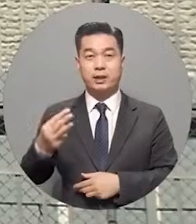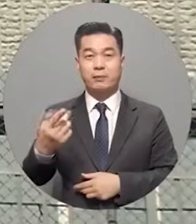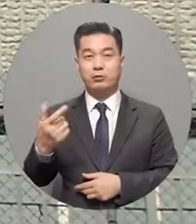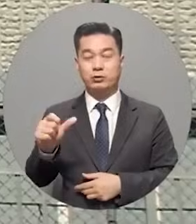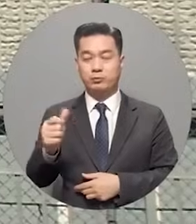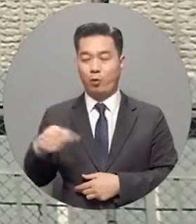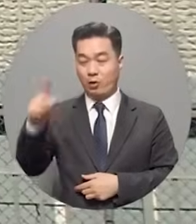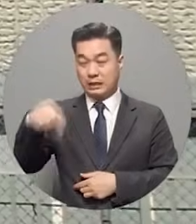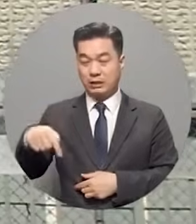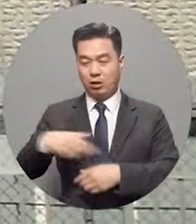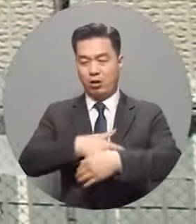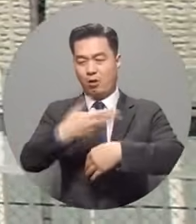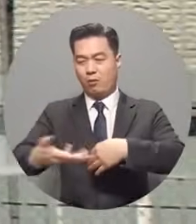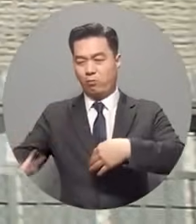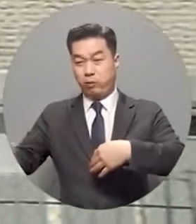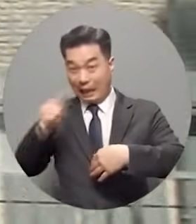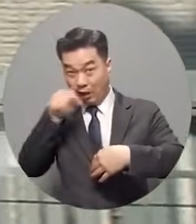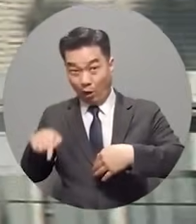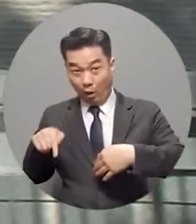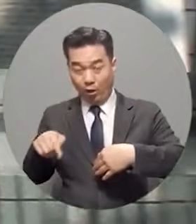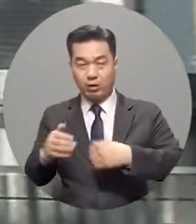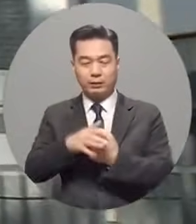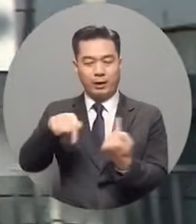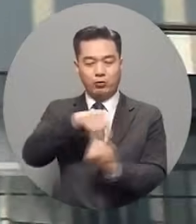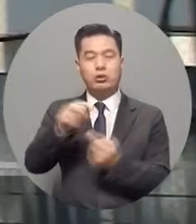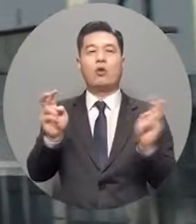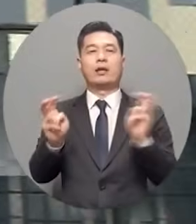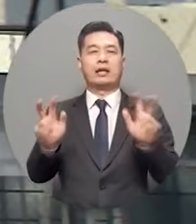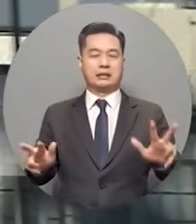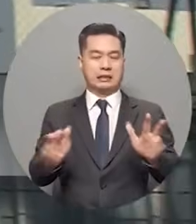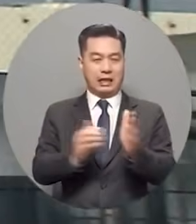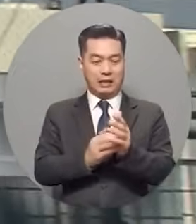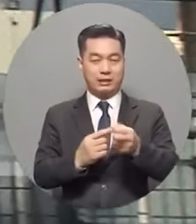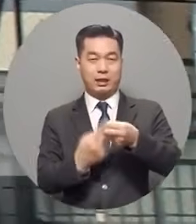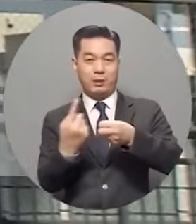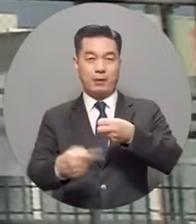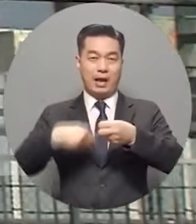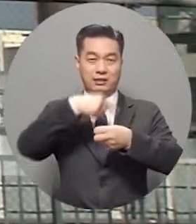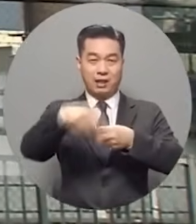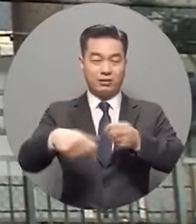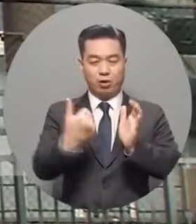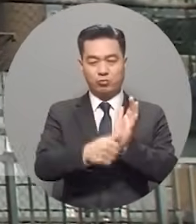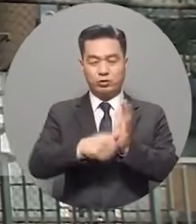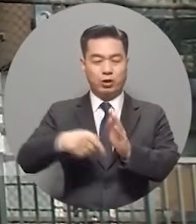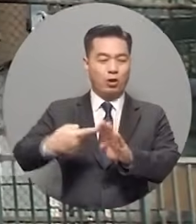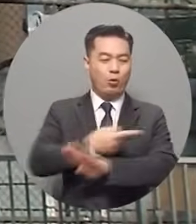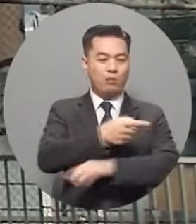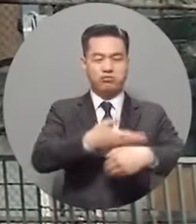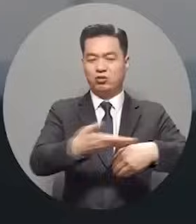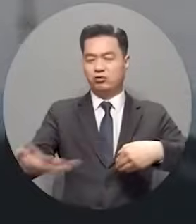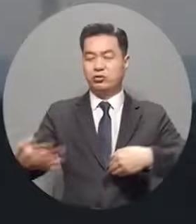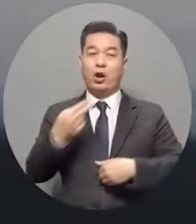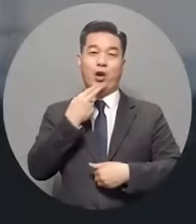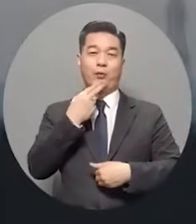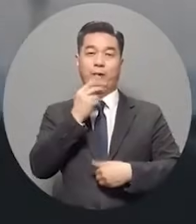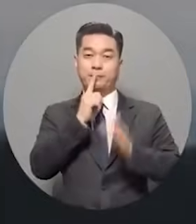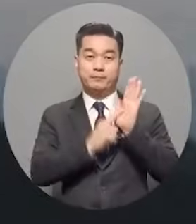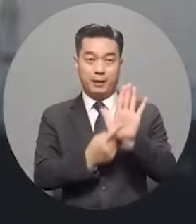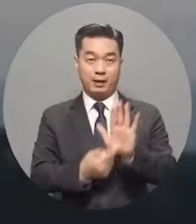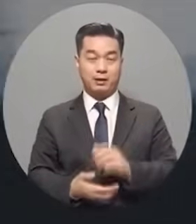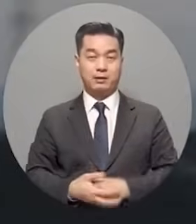흘러넘쳤지만 운영사인 호쿠리쿠 전력은 현재까지 방사성 물질이 외부에 유출되진 않았다고